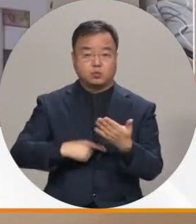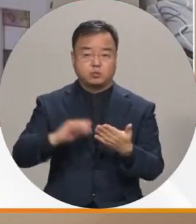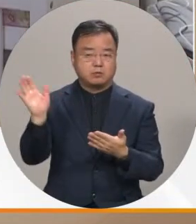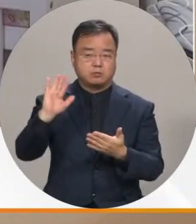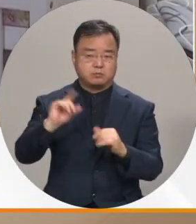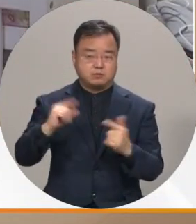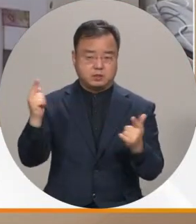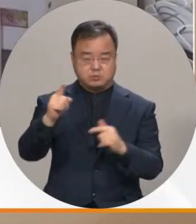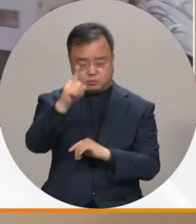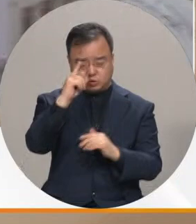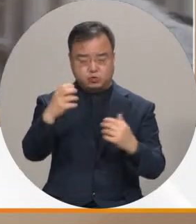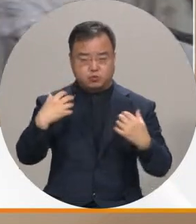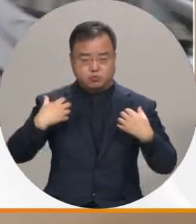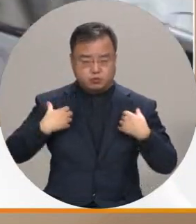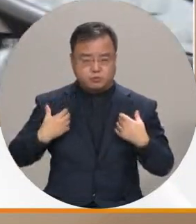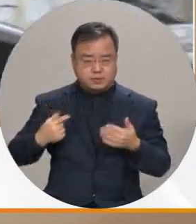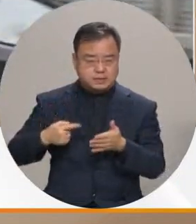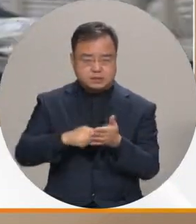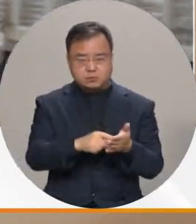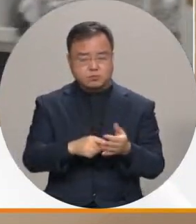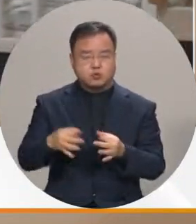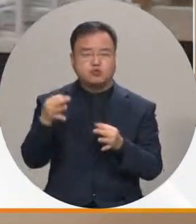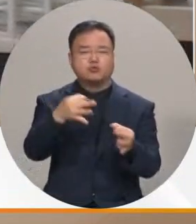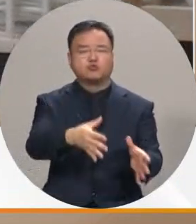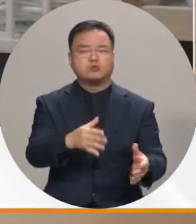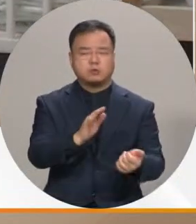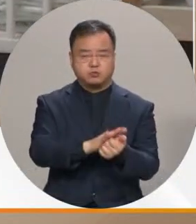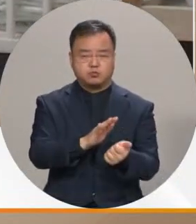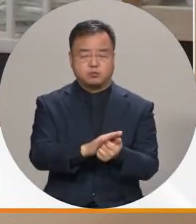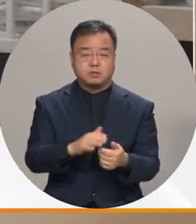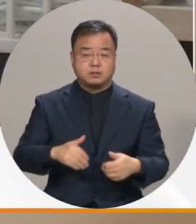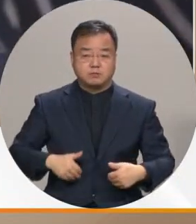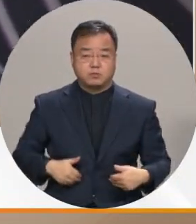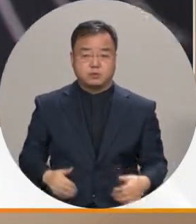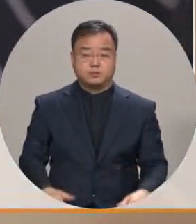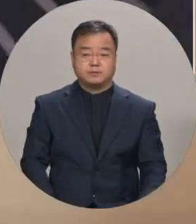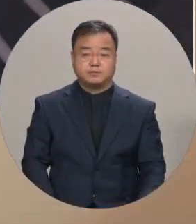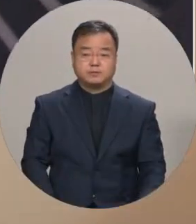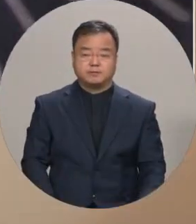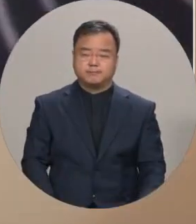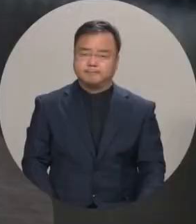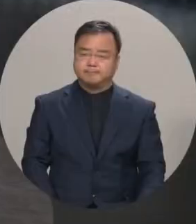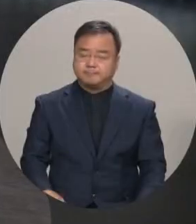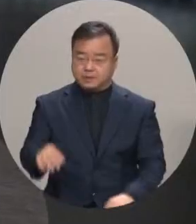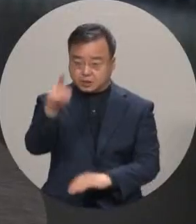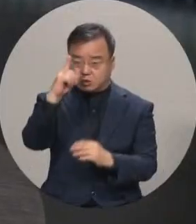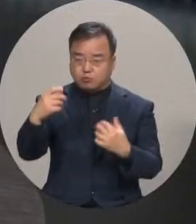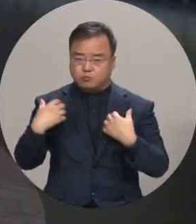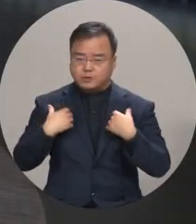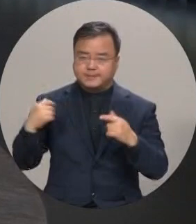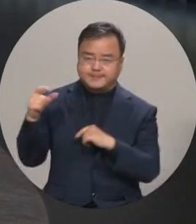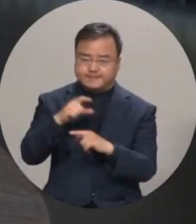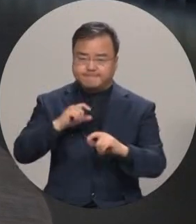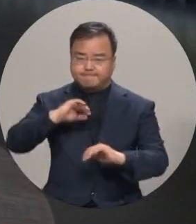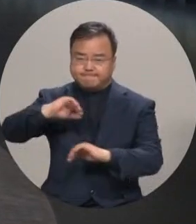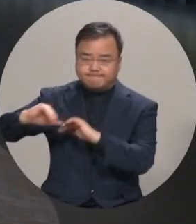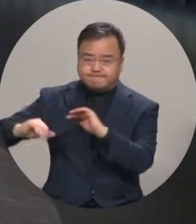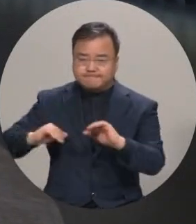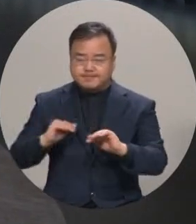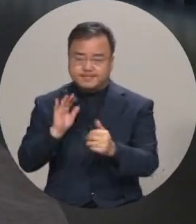정부가 적극적으로 좀 투자를 해야 된다라는 그런 의미를 담고 있습니다네 훨씬 더 적극적인 개입이 필요하다는